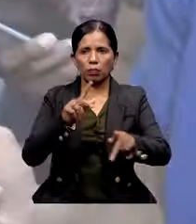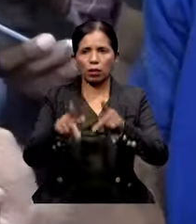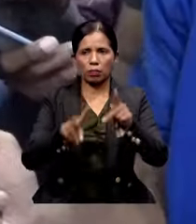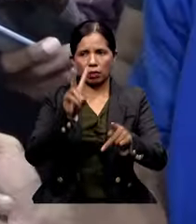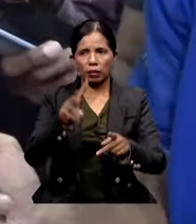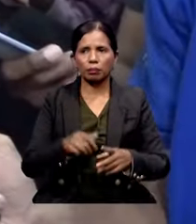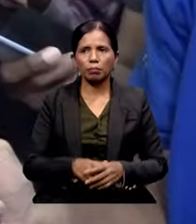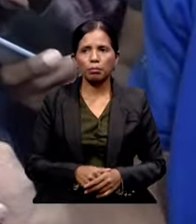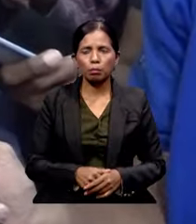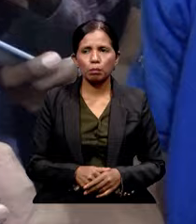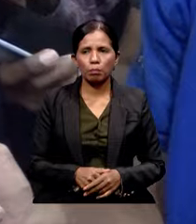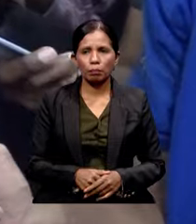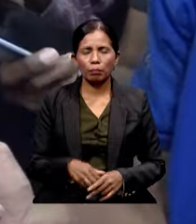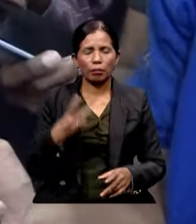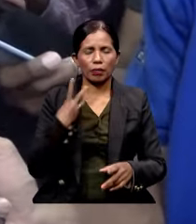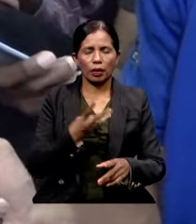ini merupakan